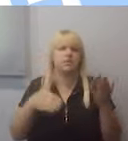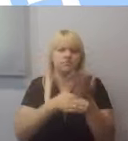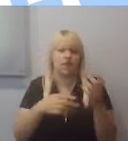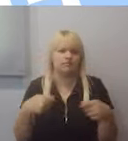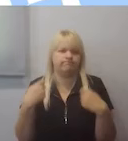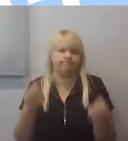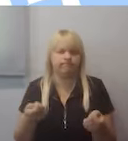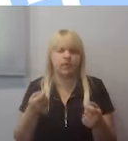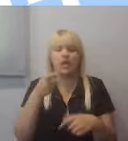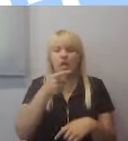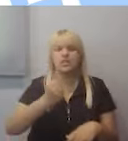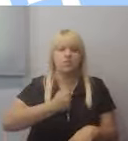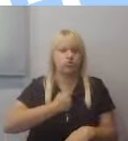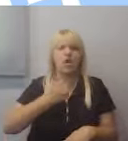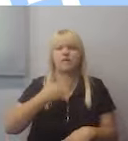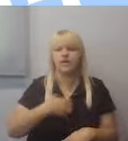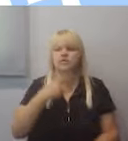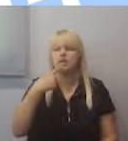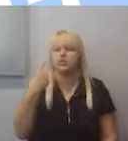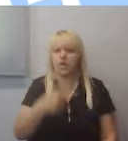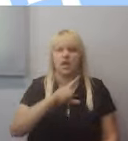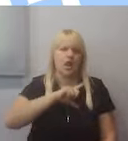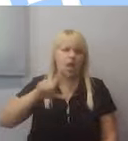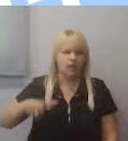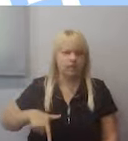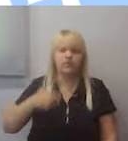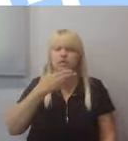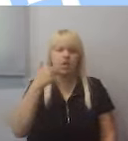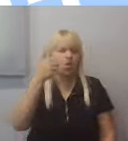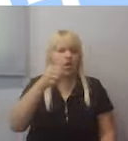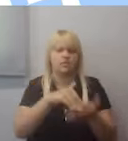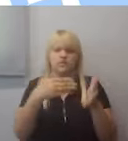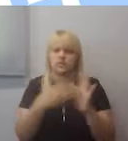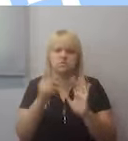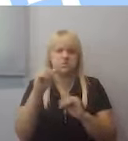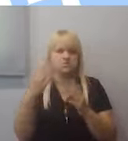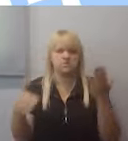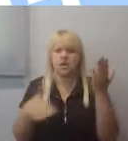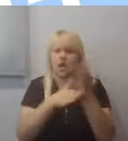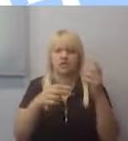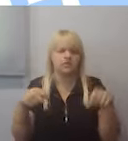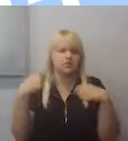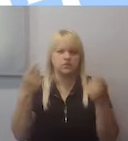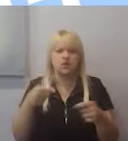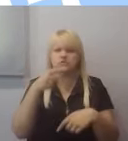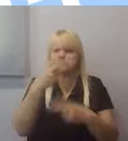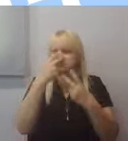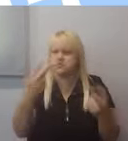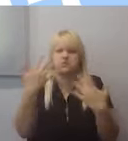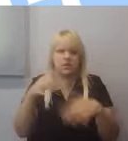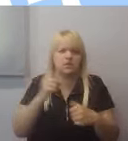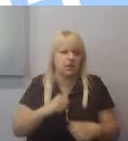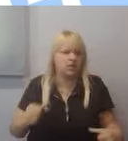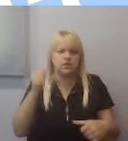diemžēl man jāsaka latvijā nav laba situācija ar pirmās palīdzības sniegšanu mēs to redzam dienestā katru dienu